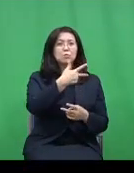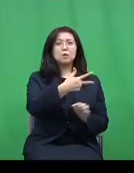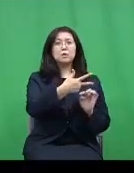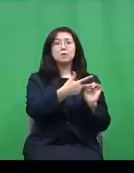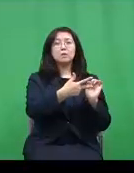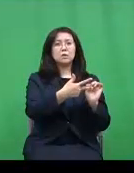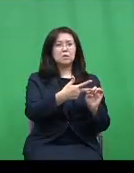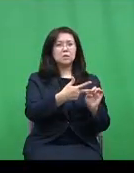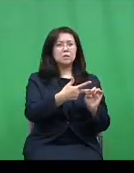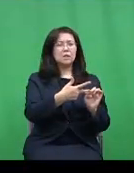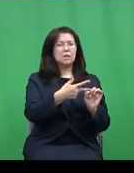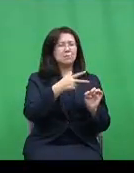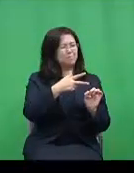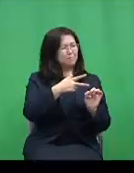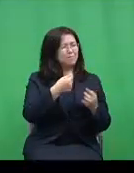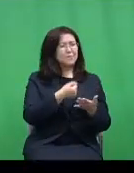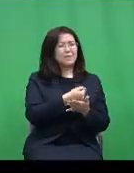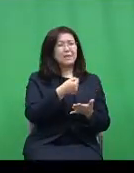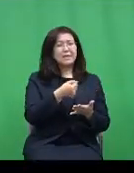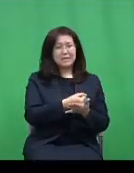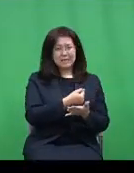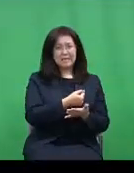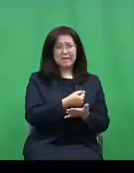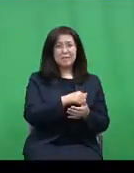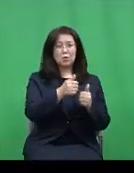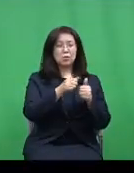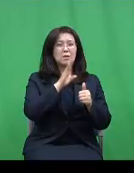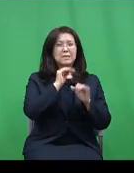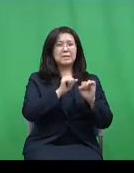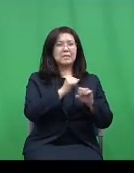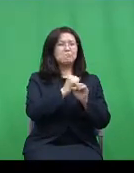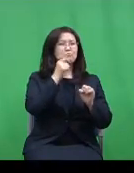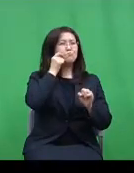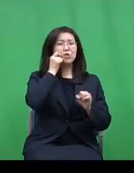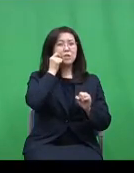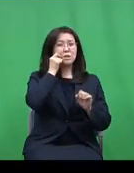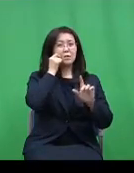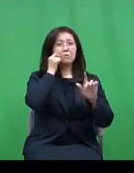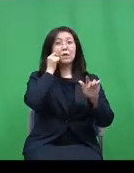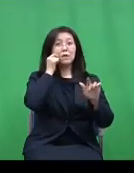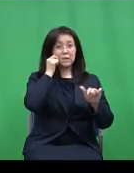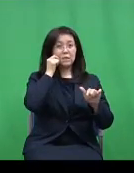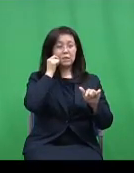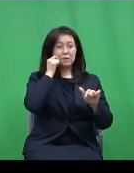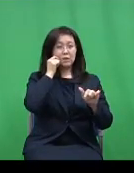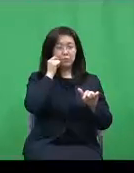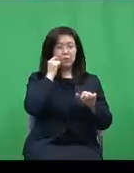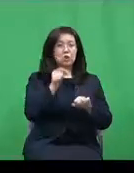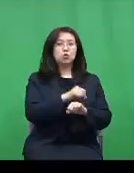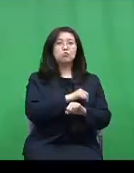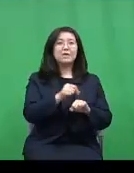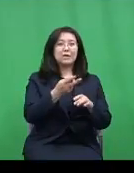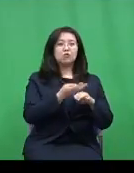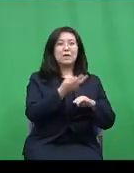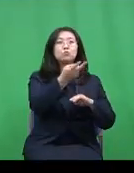ら、競技は実施できないということになれば、スペシャルジャンプとコンバインド。この二